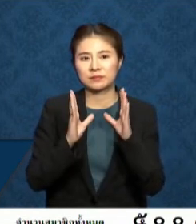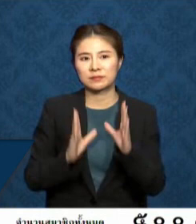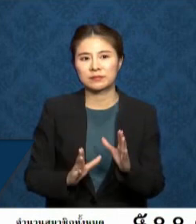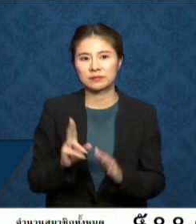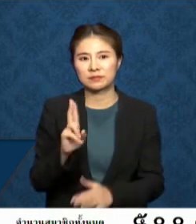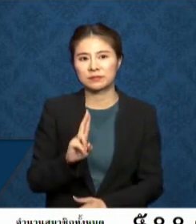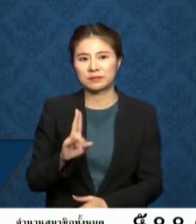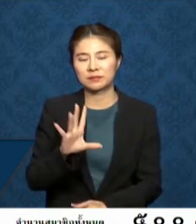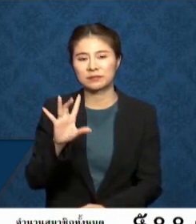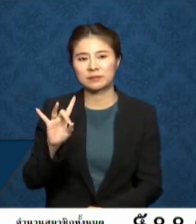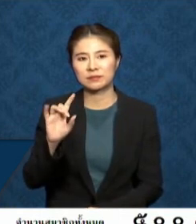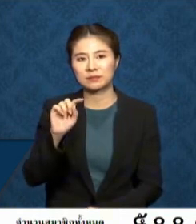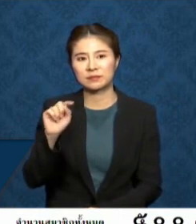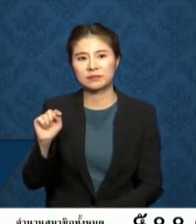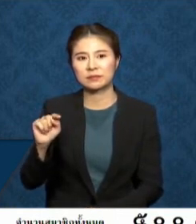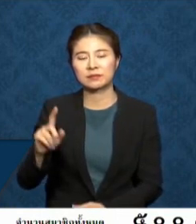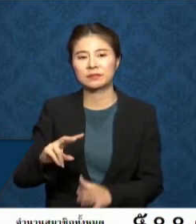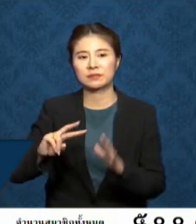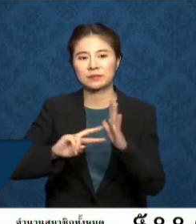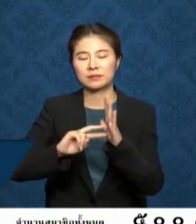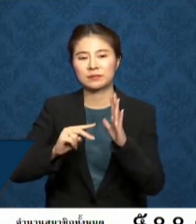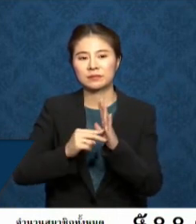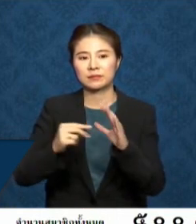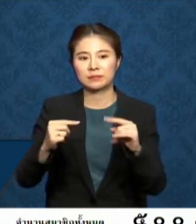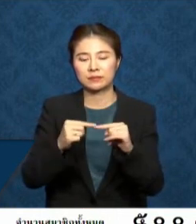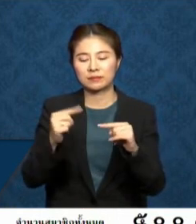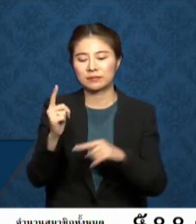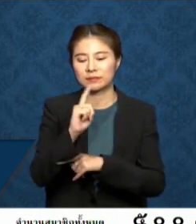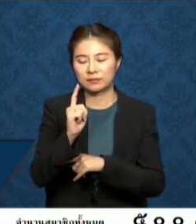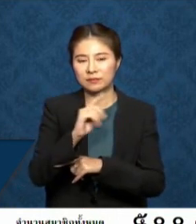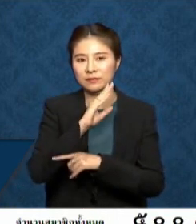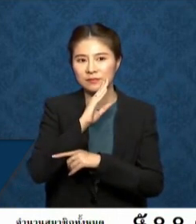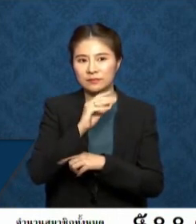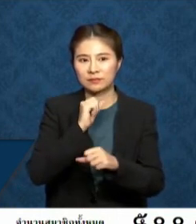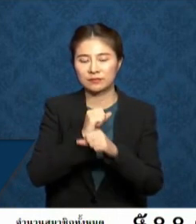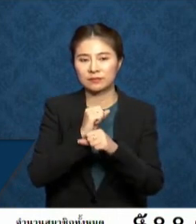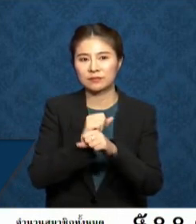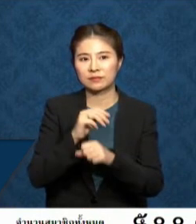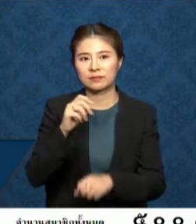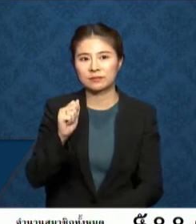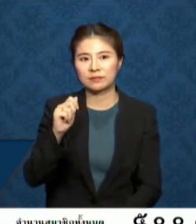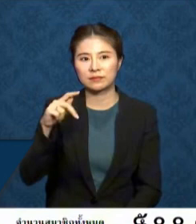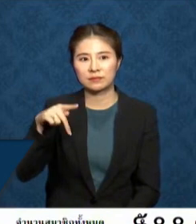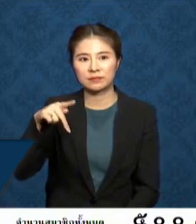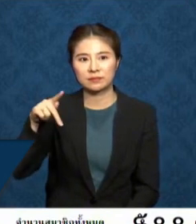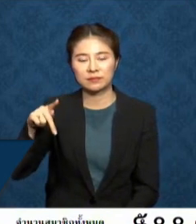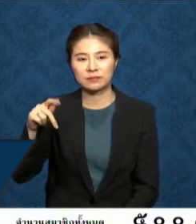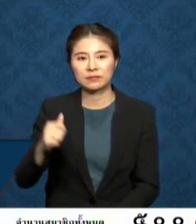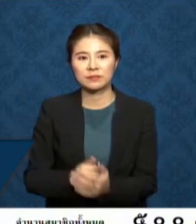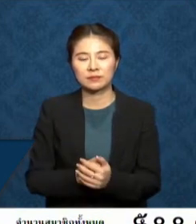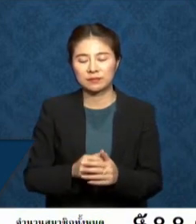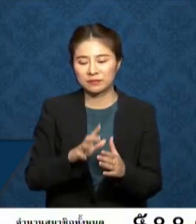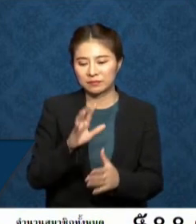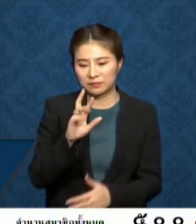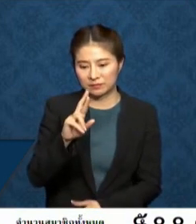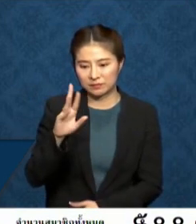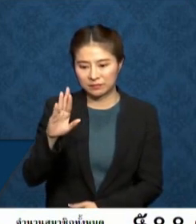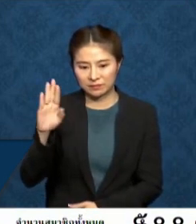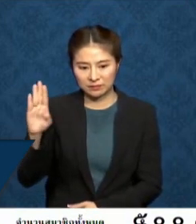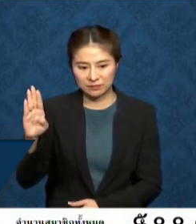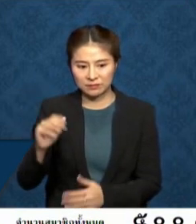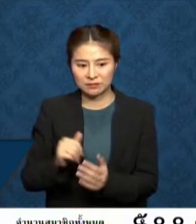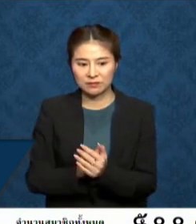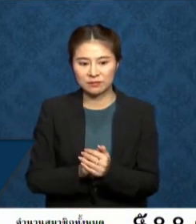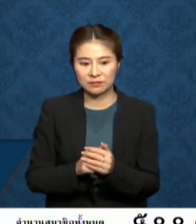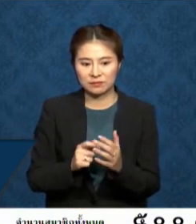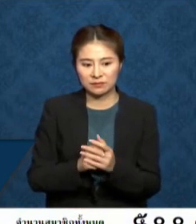ากกว่า 80% คือหมายความว่าถ้าผมผลิตแอปนี้มา ก็มี1ระบบและมีคนโหลดใช้แค่1ครั้